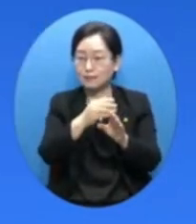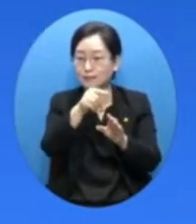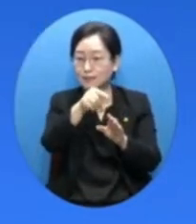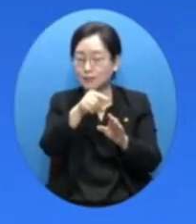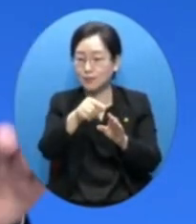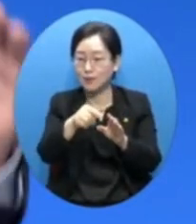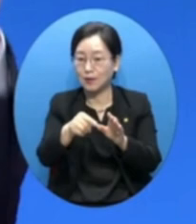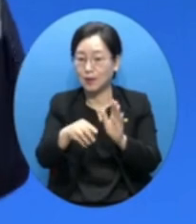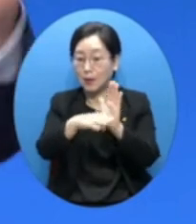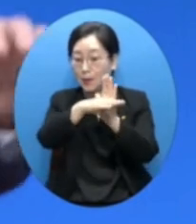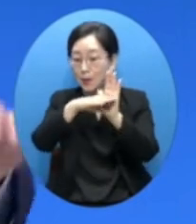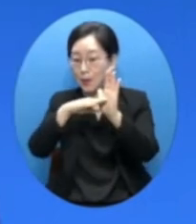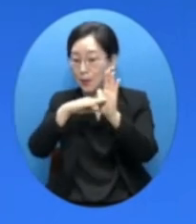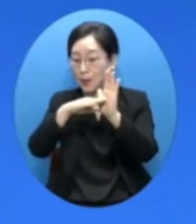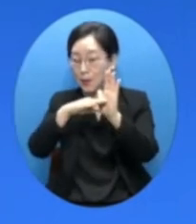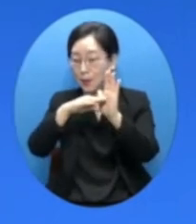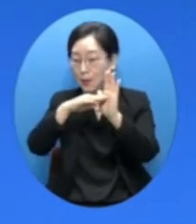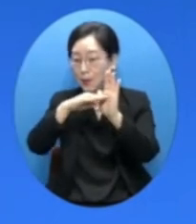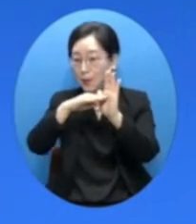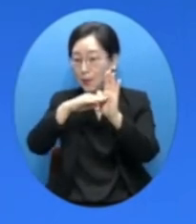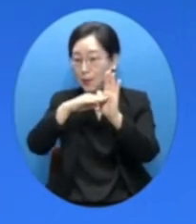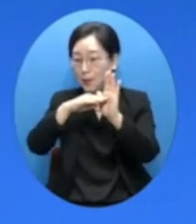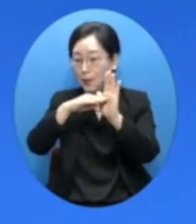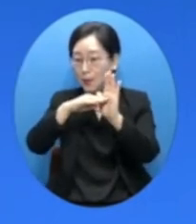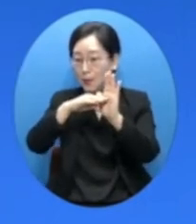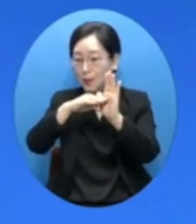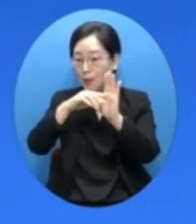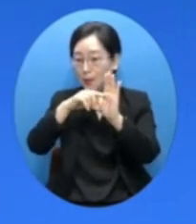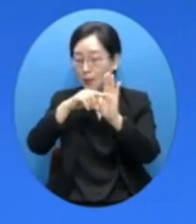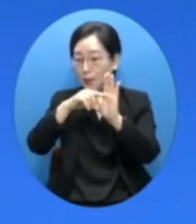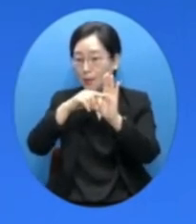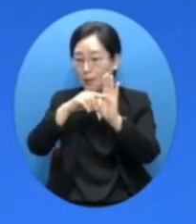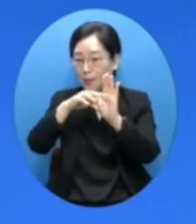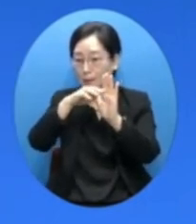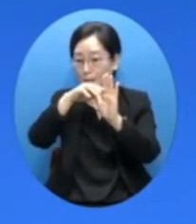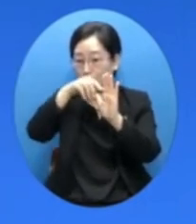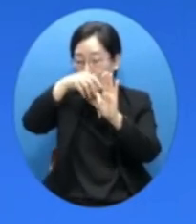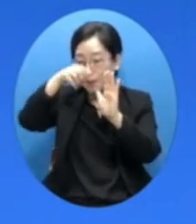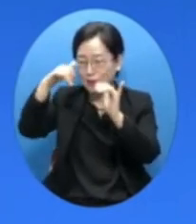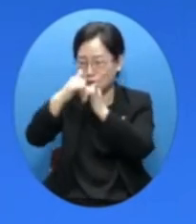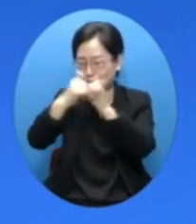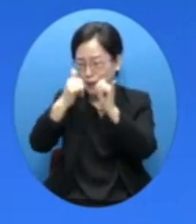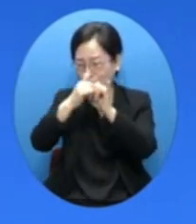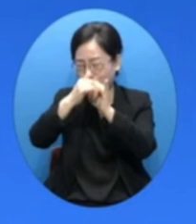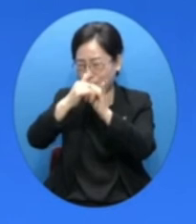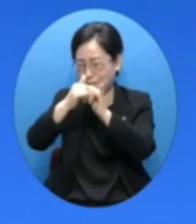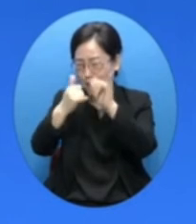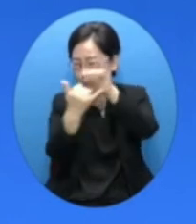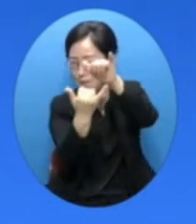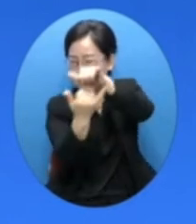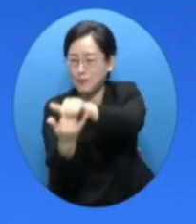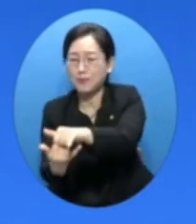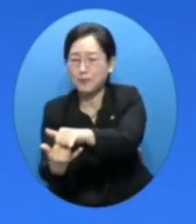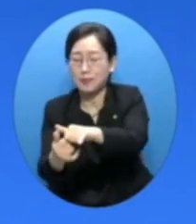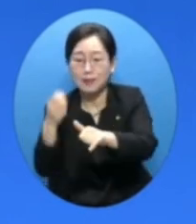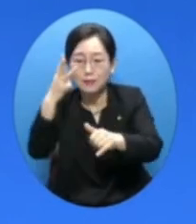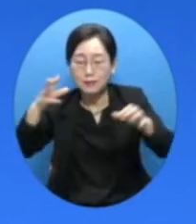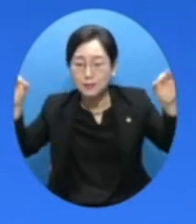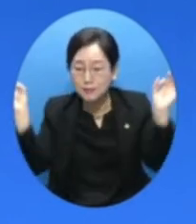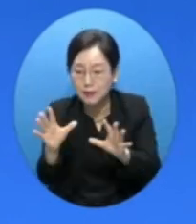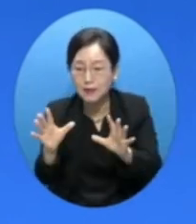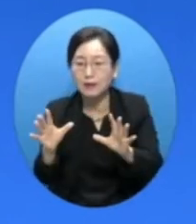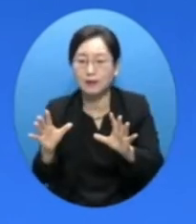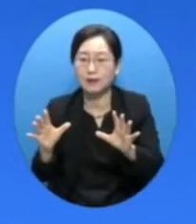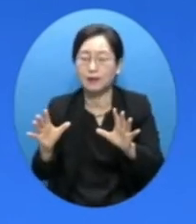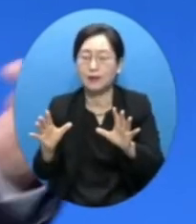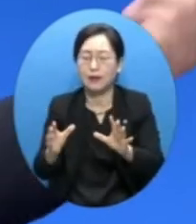휴전선 17도선을 넘어 전면 공격 오니까 그냥 석 달 내지 않아서 완전히 공산화되고 말았고,